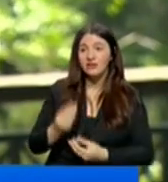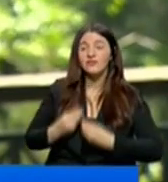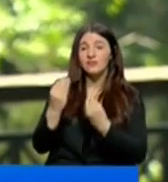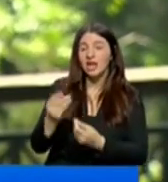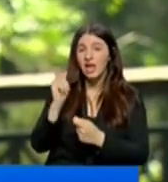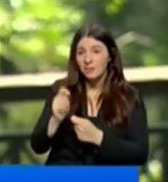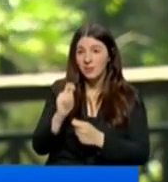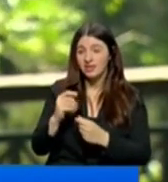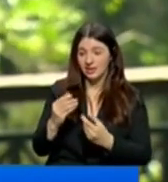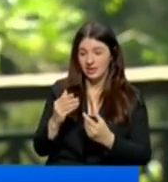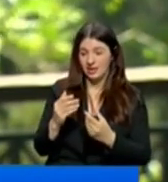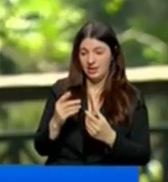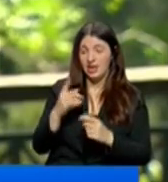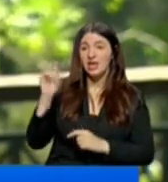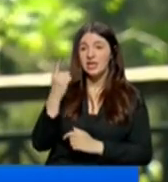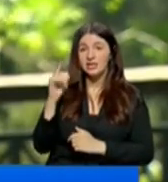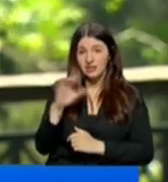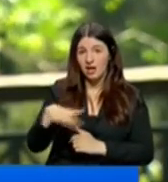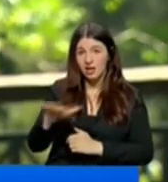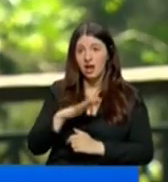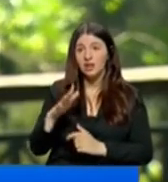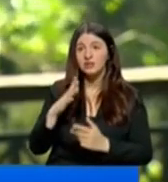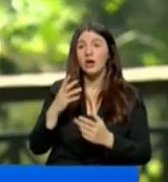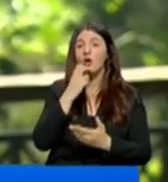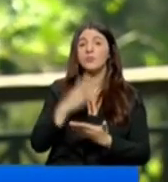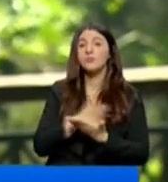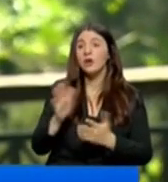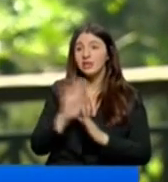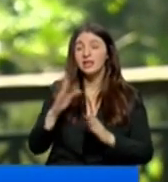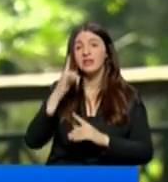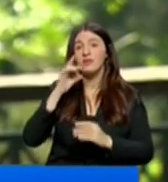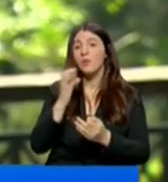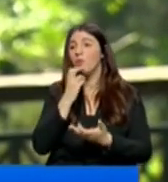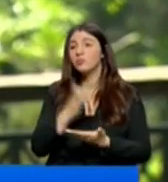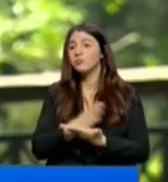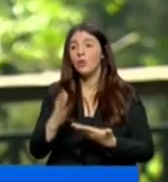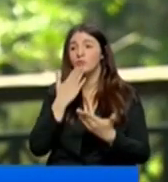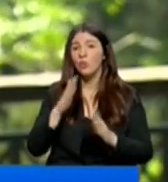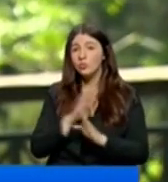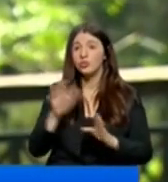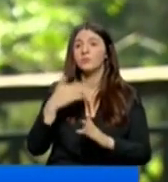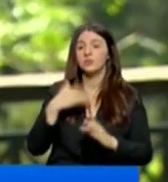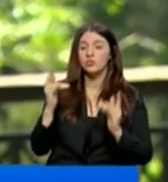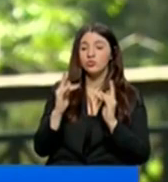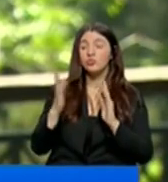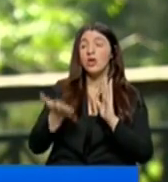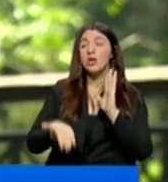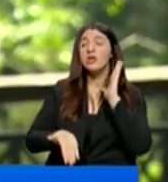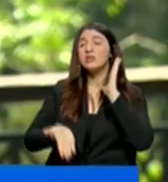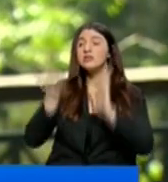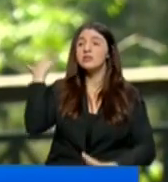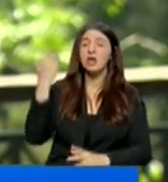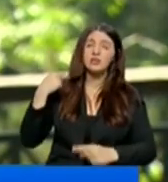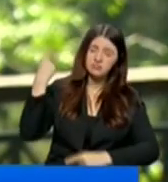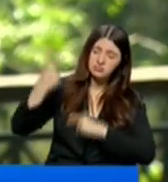eden, teslim eden iktidarlar da baki olmamıştır, devletler de baki olmamıştır. Bizim köklü geleneklerimiz vardır,